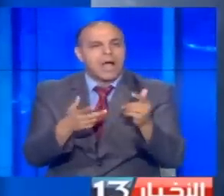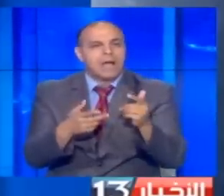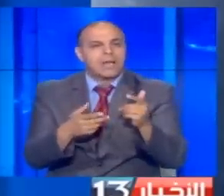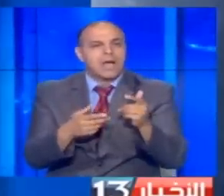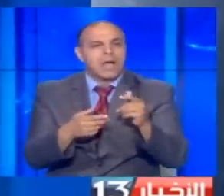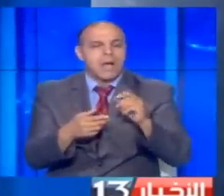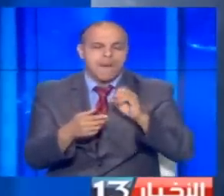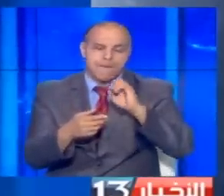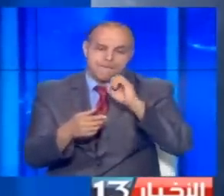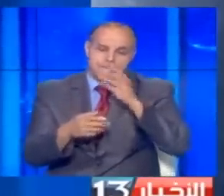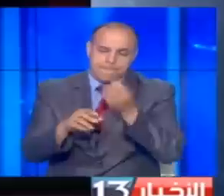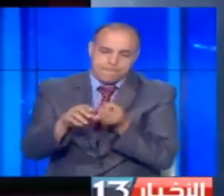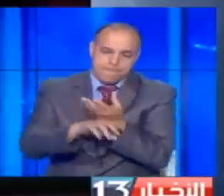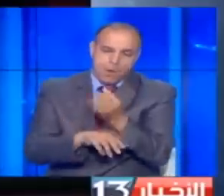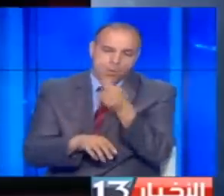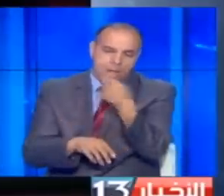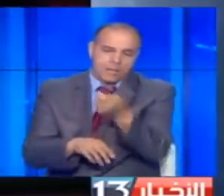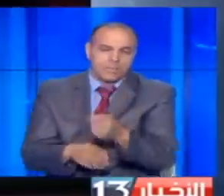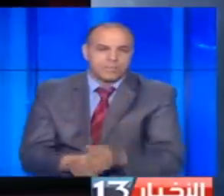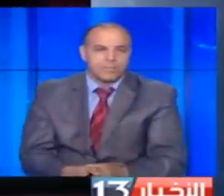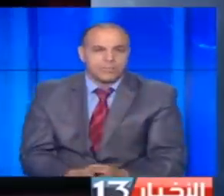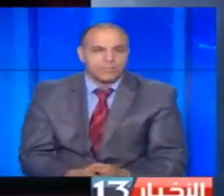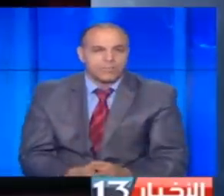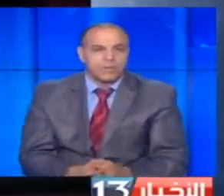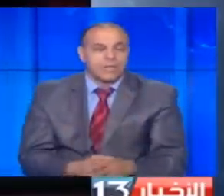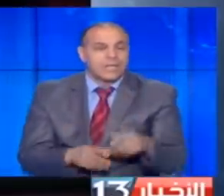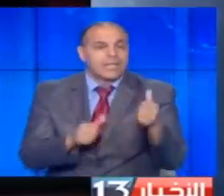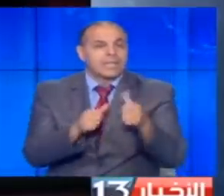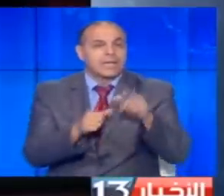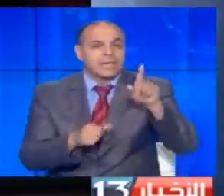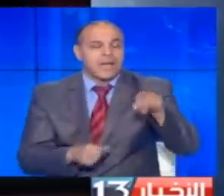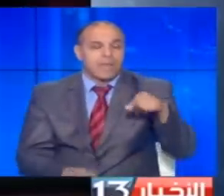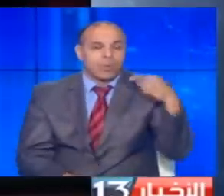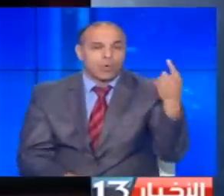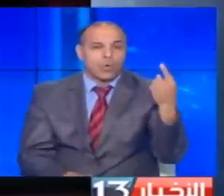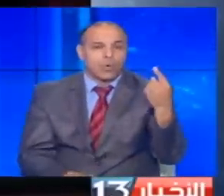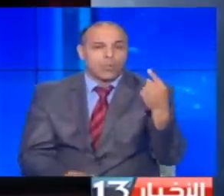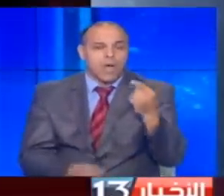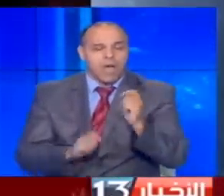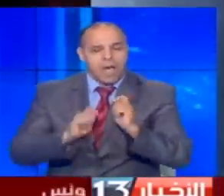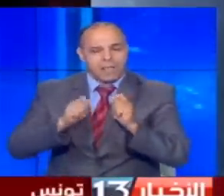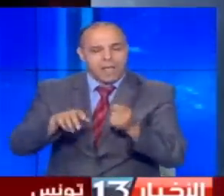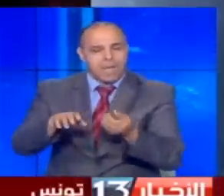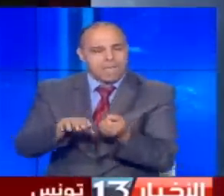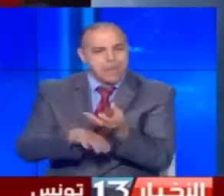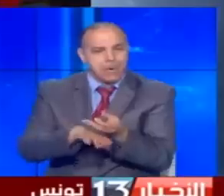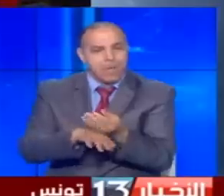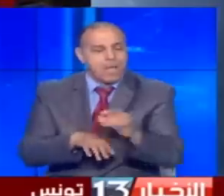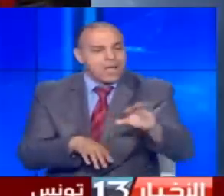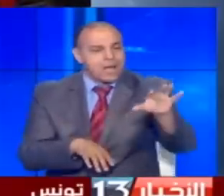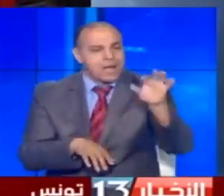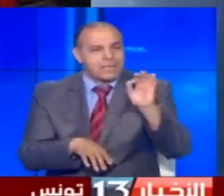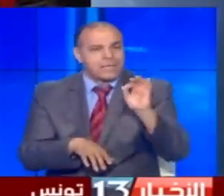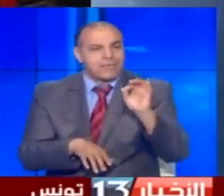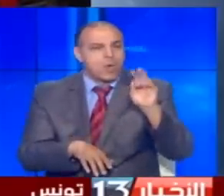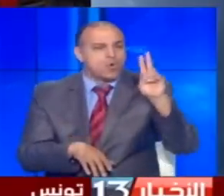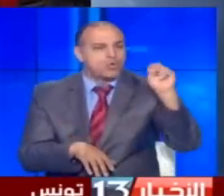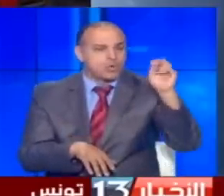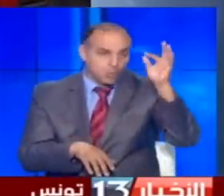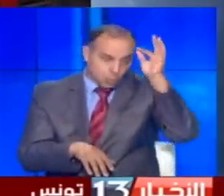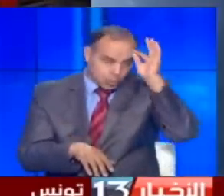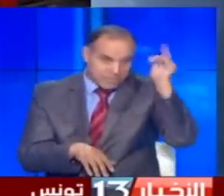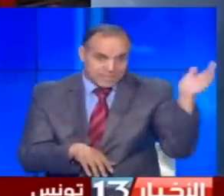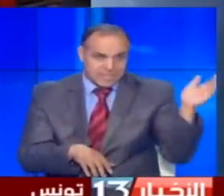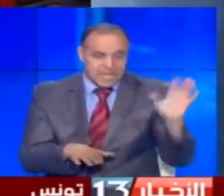الى المعروف بمناسبه اليوم العالمي للنفاذ الى المعلومه اختارت منظمه اليونيسكو تونس